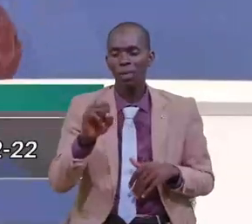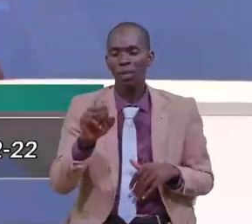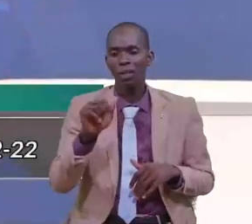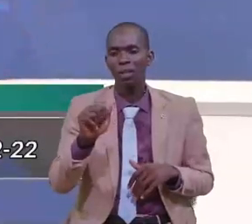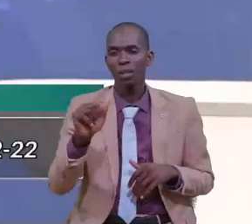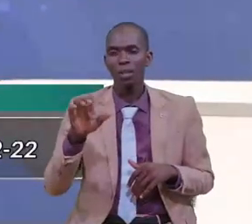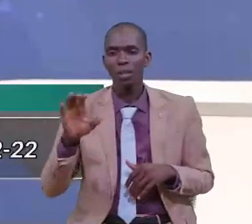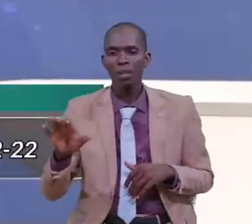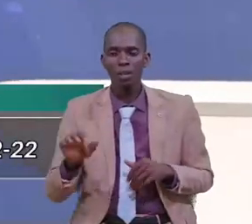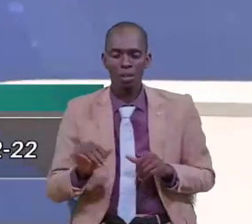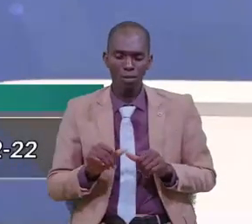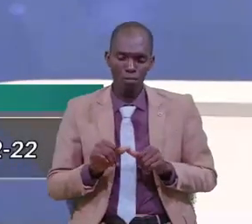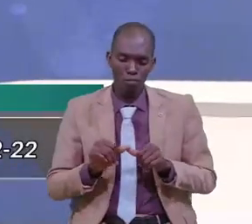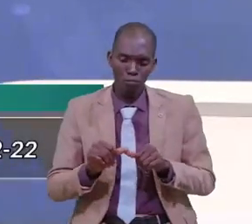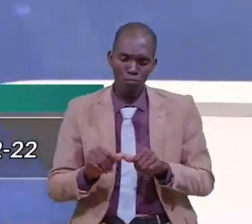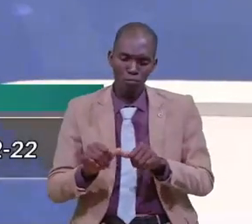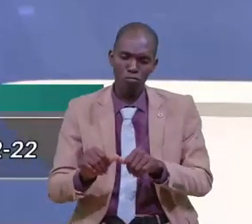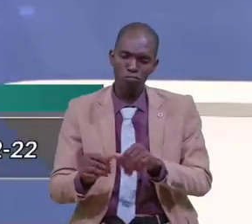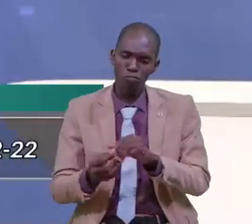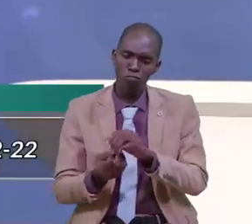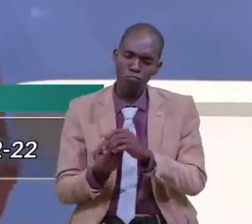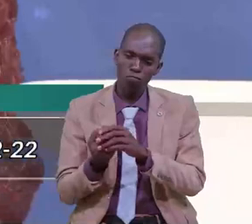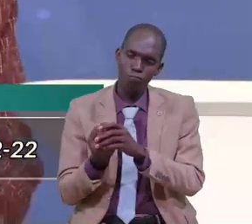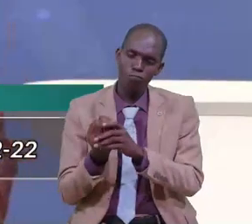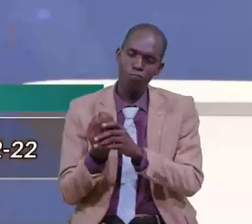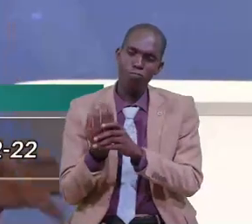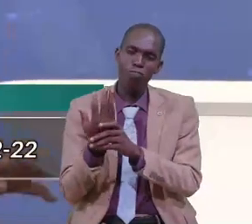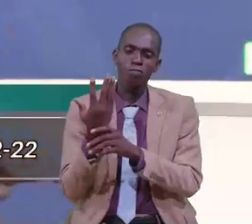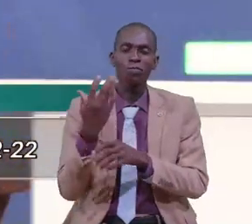La culture persévérante d'Isaac.